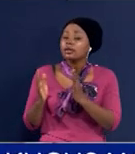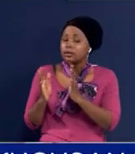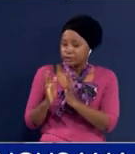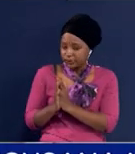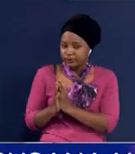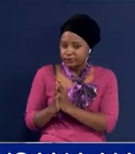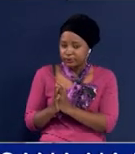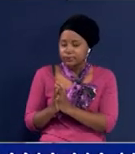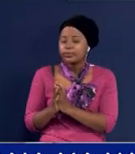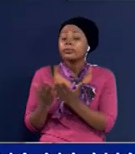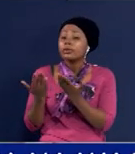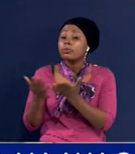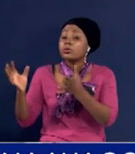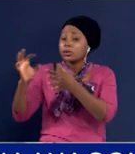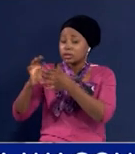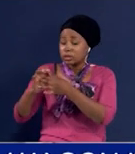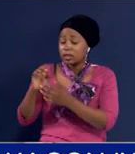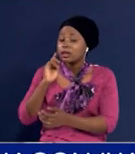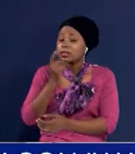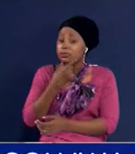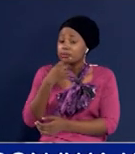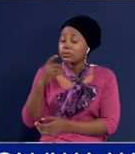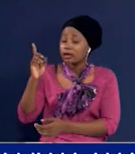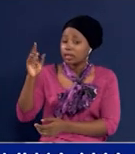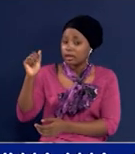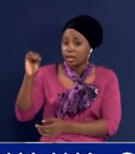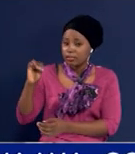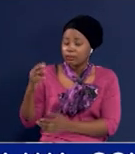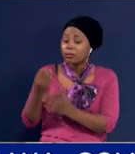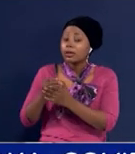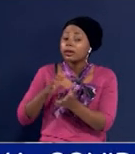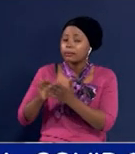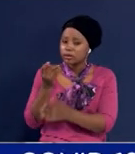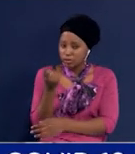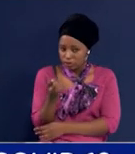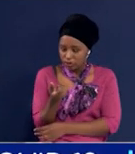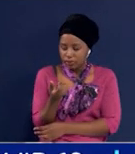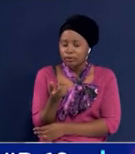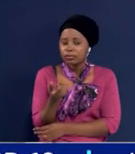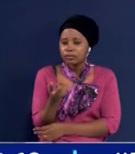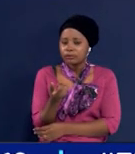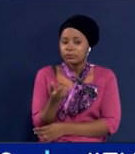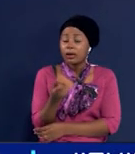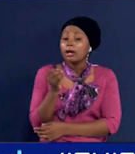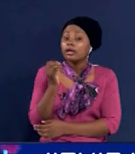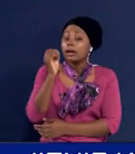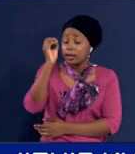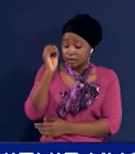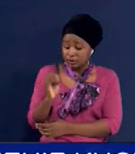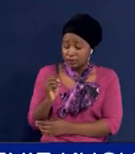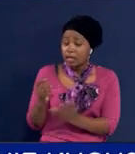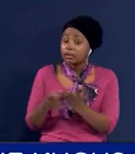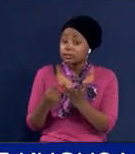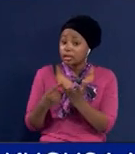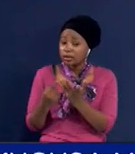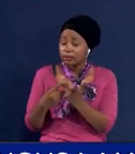Naomba niunganishe jibu la Adamu na maelezo kidogo. Ni kwamba asilimia, kwa takwimu zilizopo,